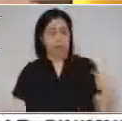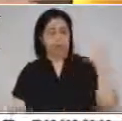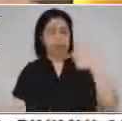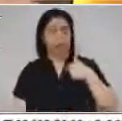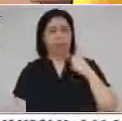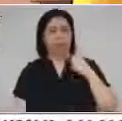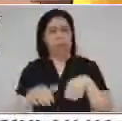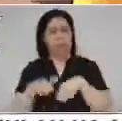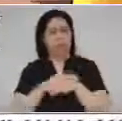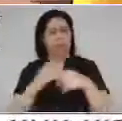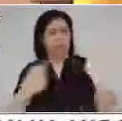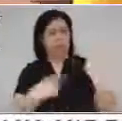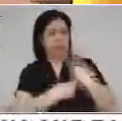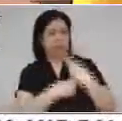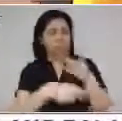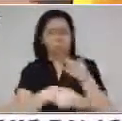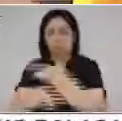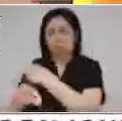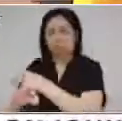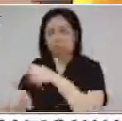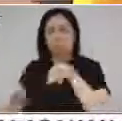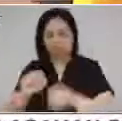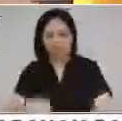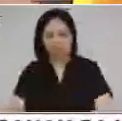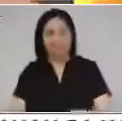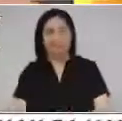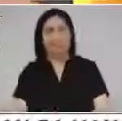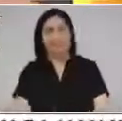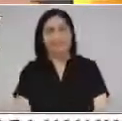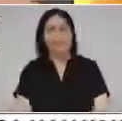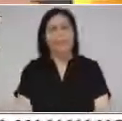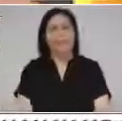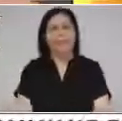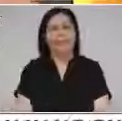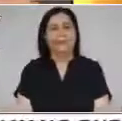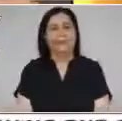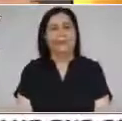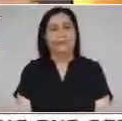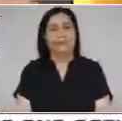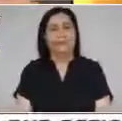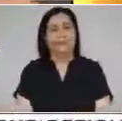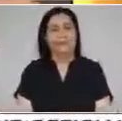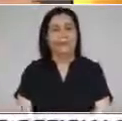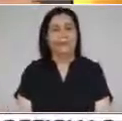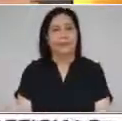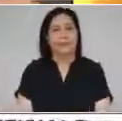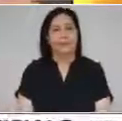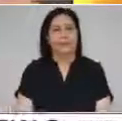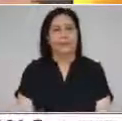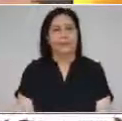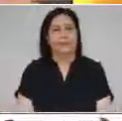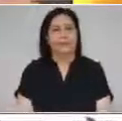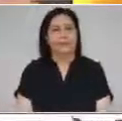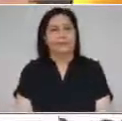Caloocan. O ano pong gagawing aksyon po ng DILG laban sa mga barangay officials